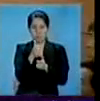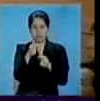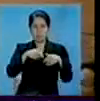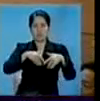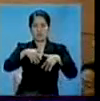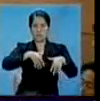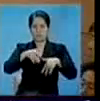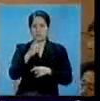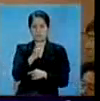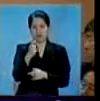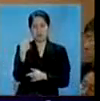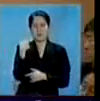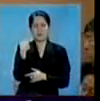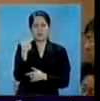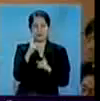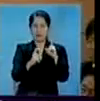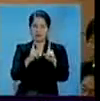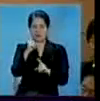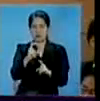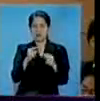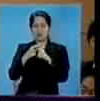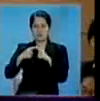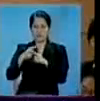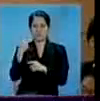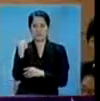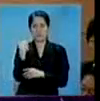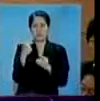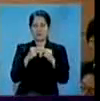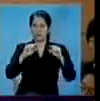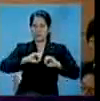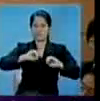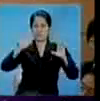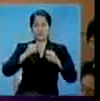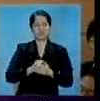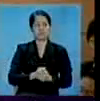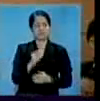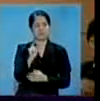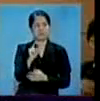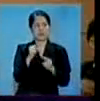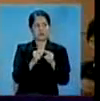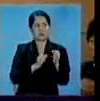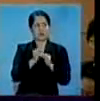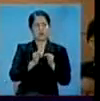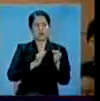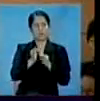ายมีคนบาดเจ็บประจักษ์พยานชัดเจนท่านจะอธิบายอย่าง